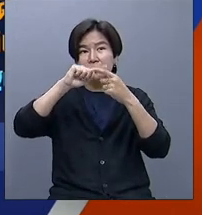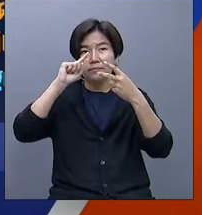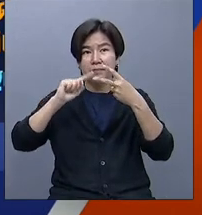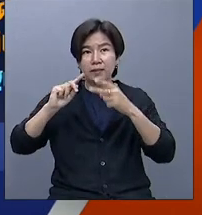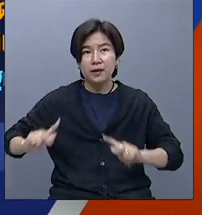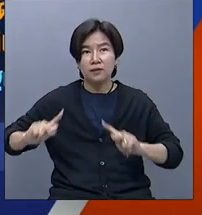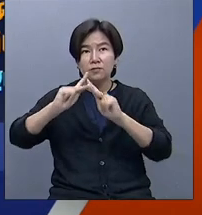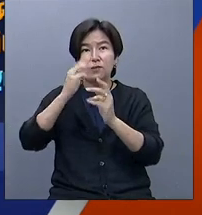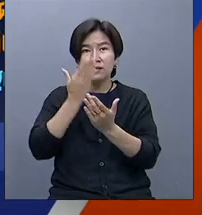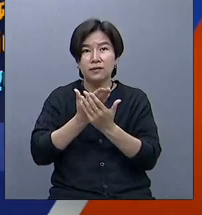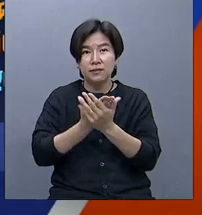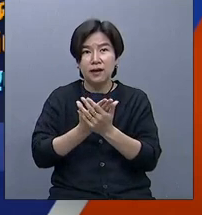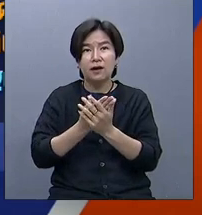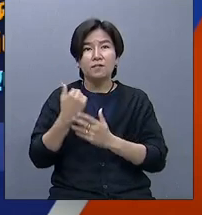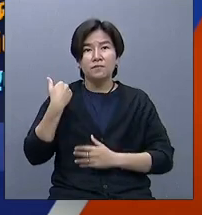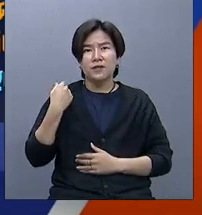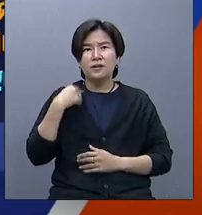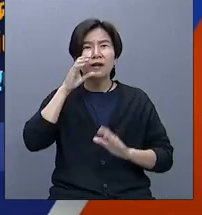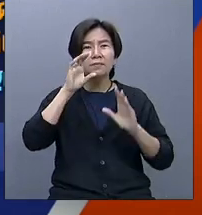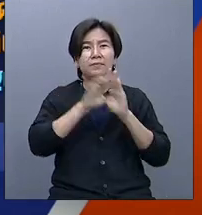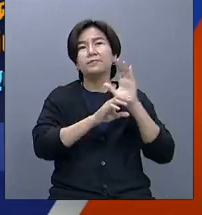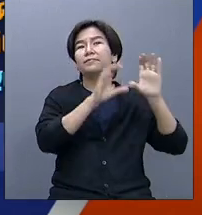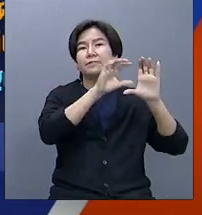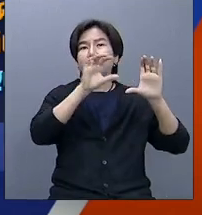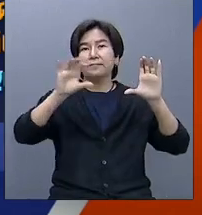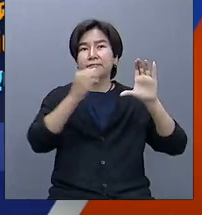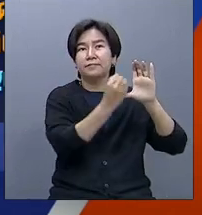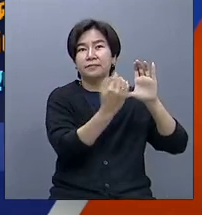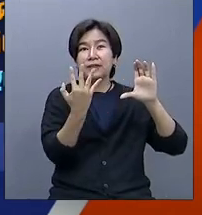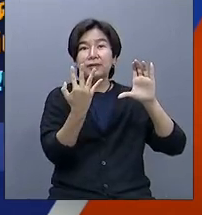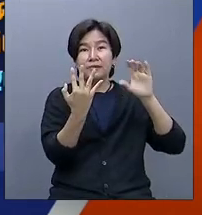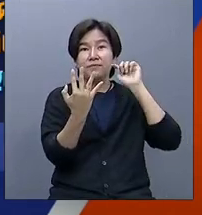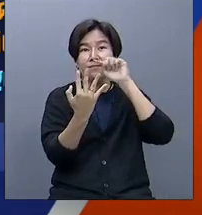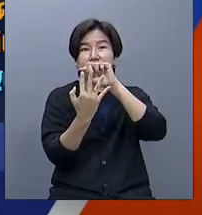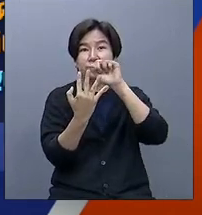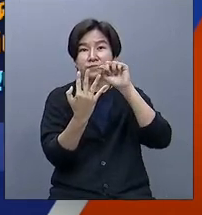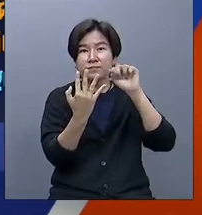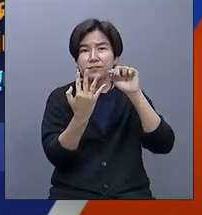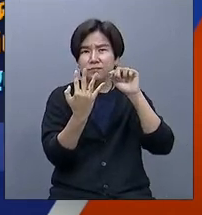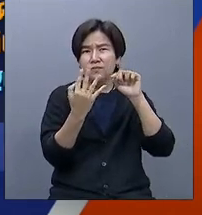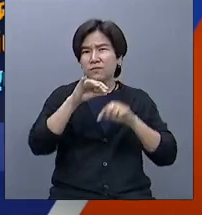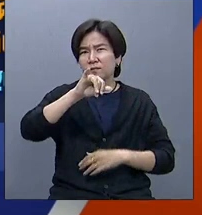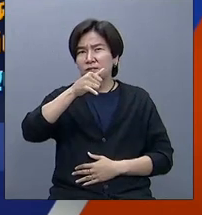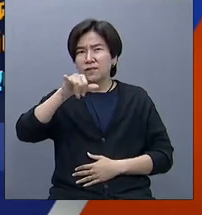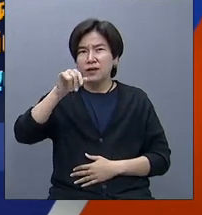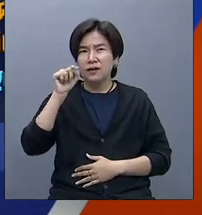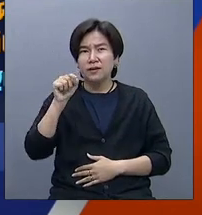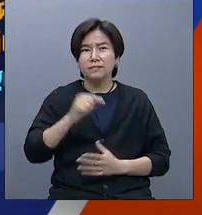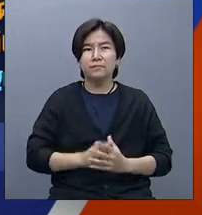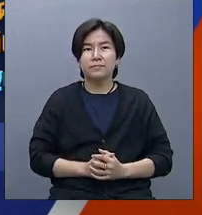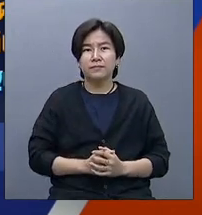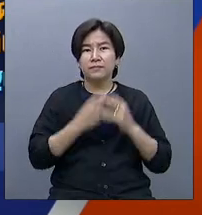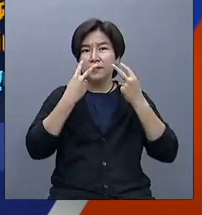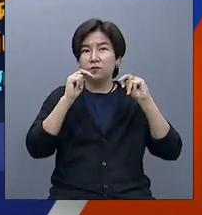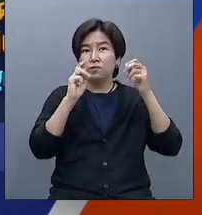คาดว่าจะมีชื่อนายชูศักดิ์ศิรินท์นายสมศักดิ์เทพสุทินหรืออาจจะมีนายภูมิธรรมเวชยชัยเป็นรอง